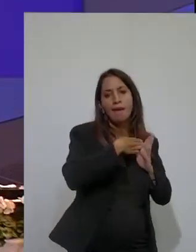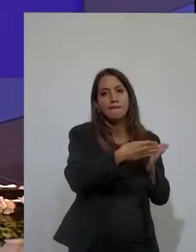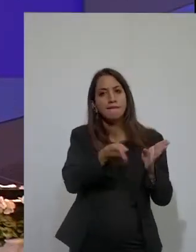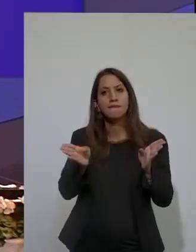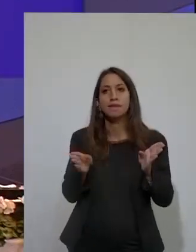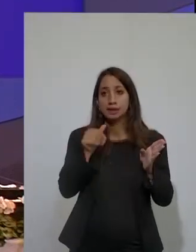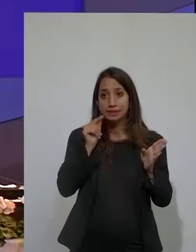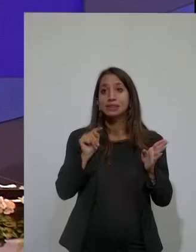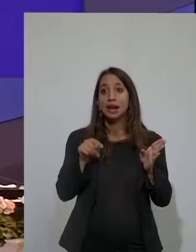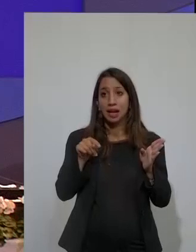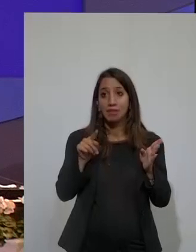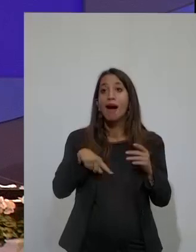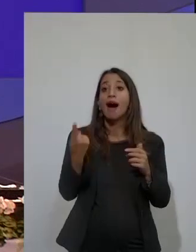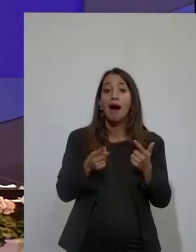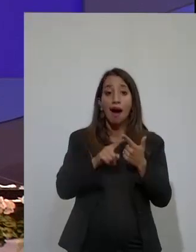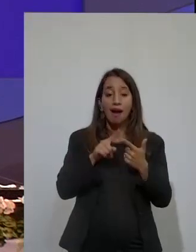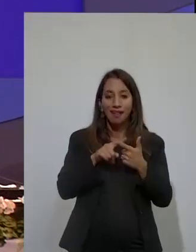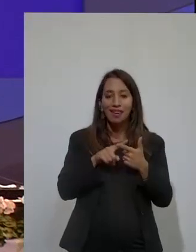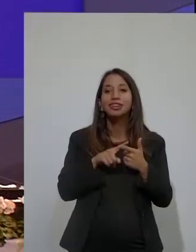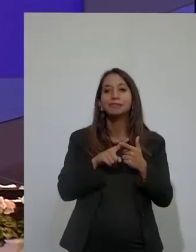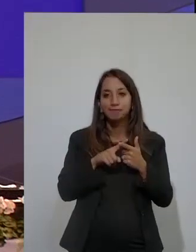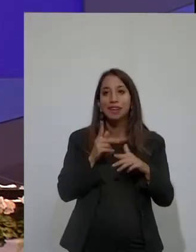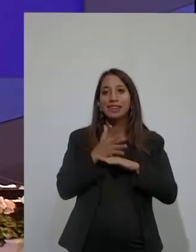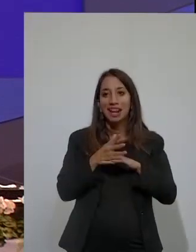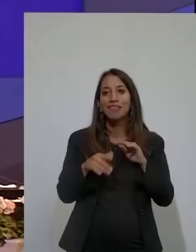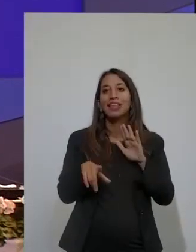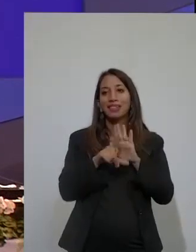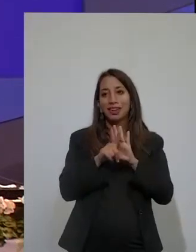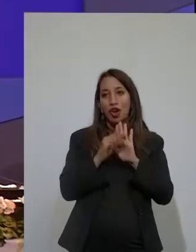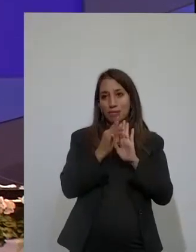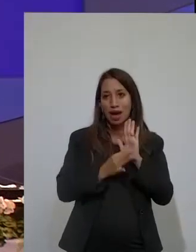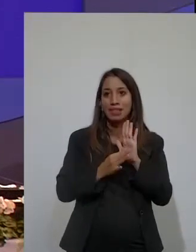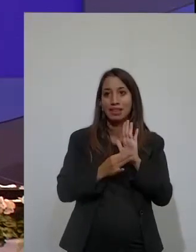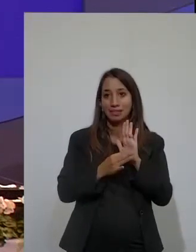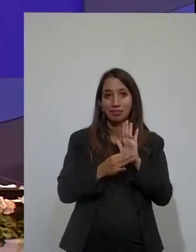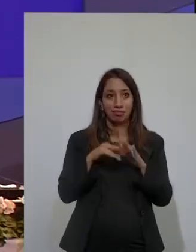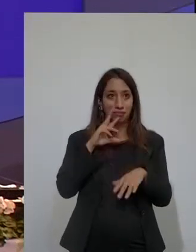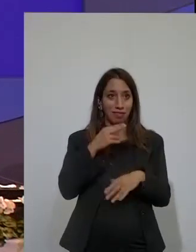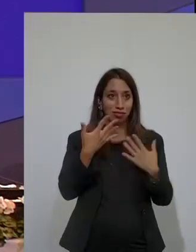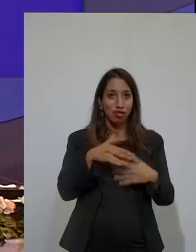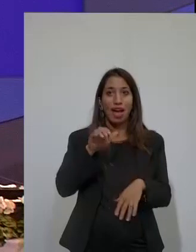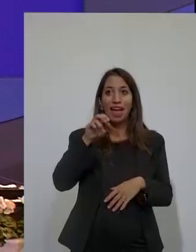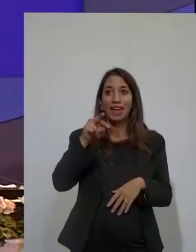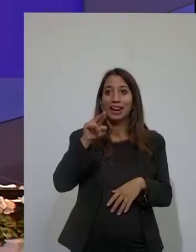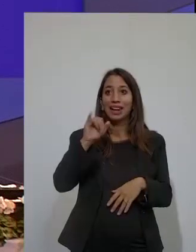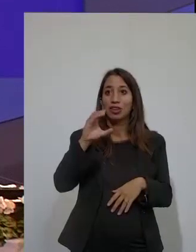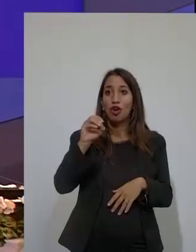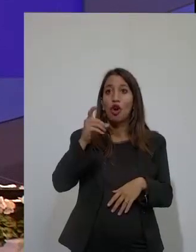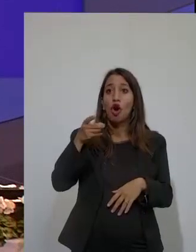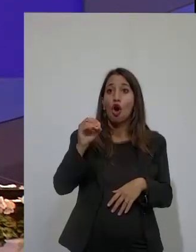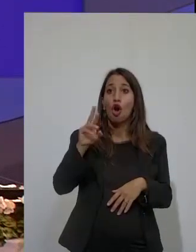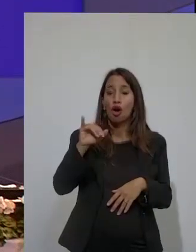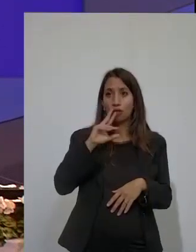tema, abbiamo bisogno di interventi normativi. Enrico Gori l'ha anticipato, potrei anche su questo